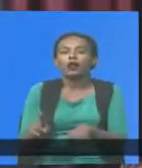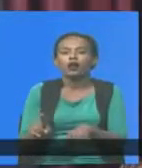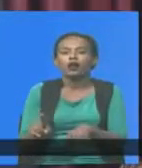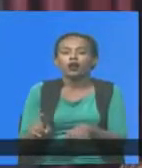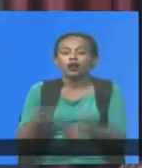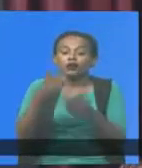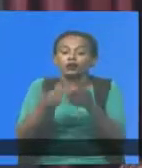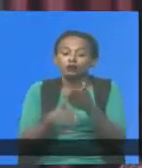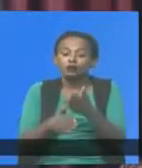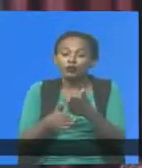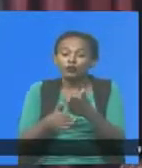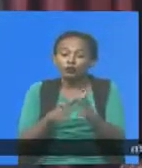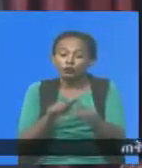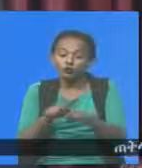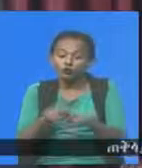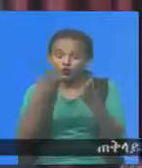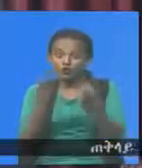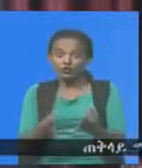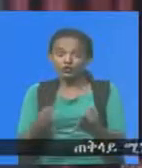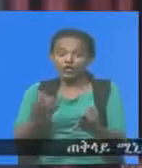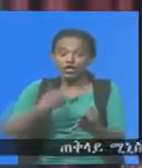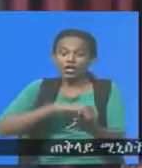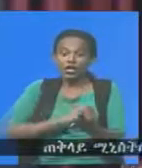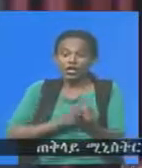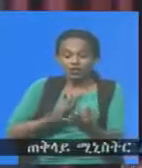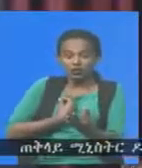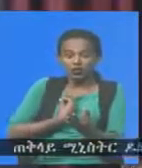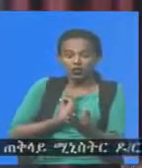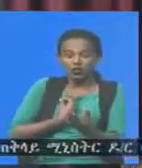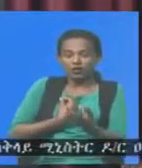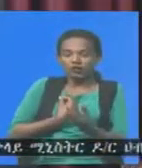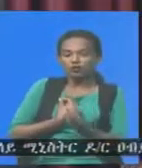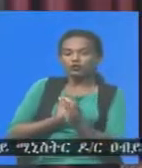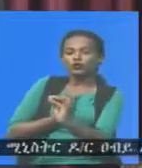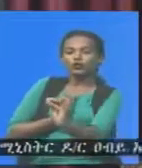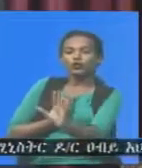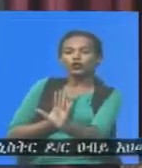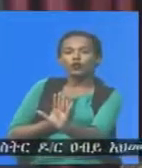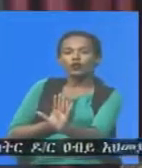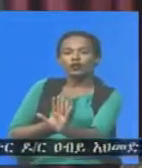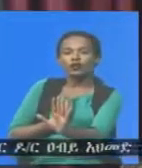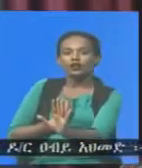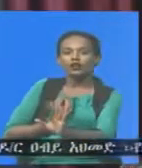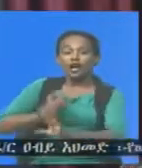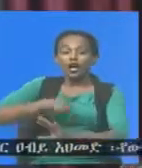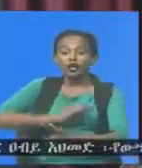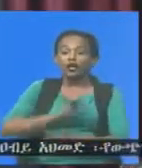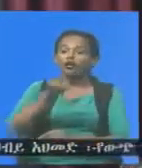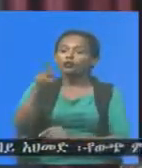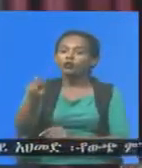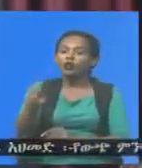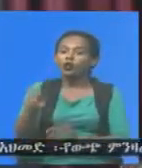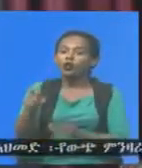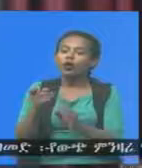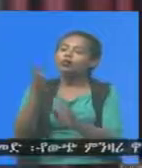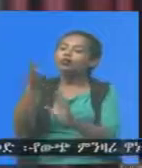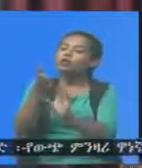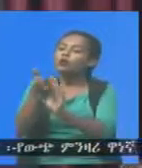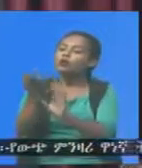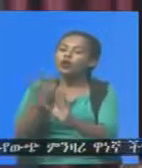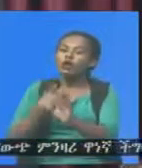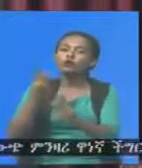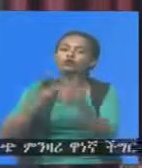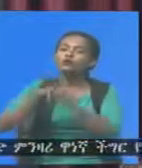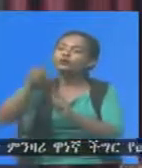የድንበር ኮሚሽኑ ሲወስን ለኛ ይሰጣዋል ለነሱ ይሰጣዋል እኛ እንደምንጠይቀው በዛ በኩል ያለውም ህዝብ ይጠይቃል